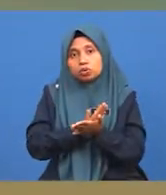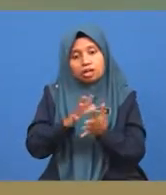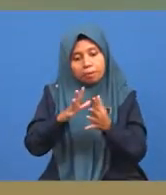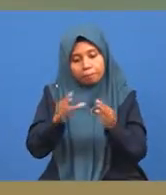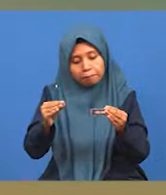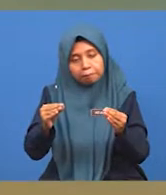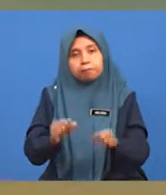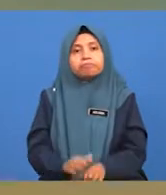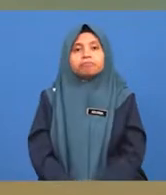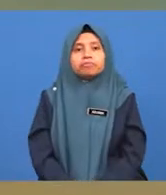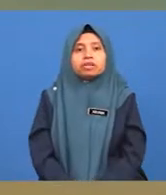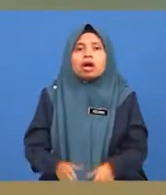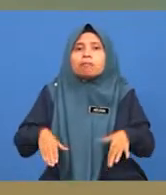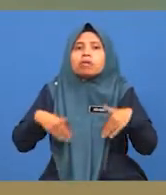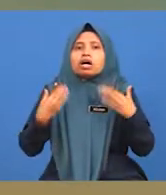tamat.